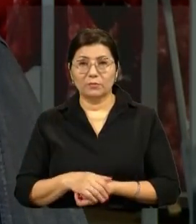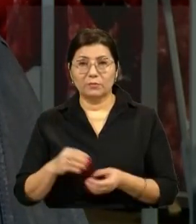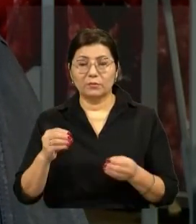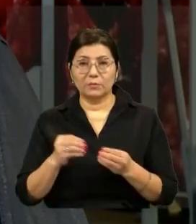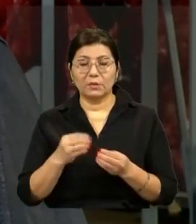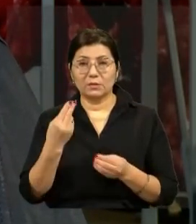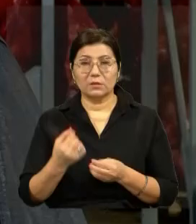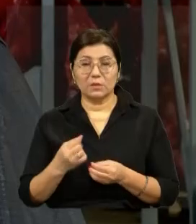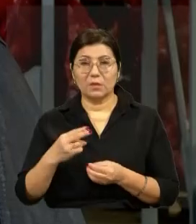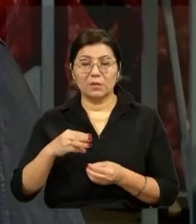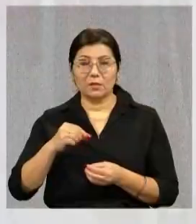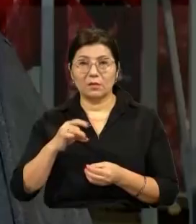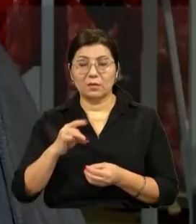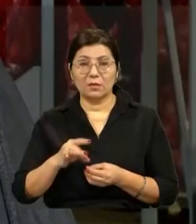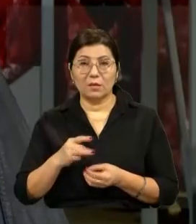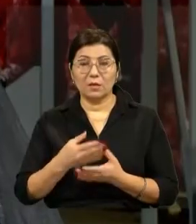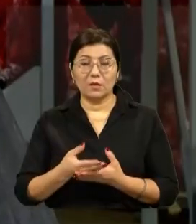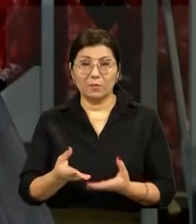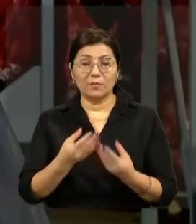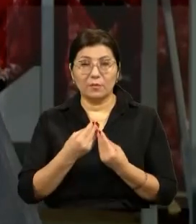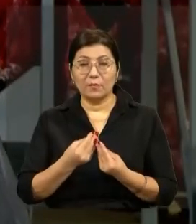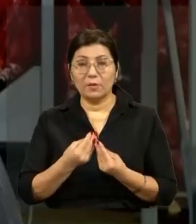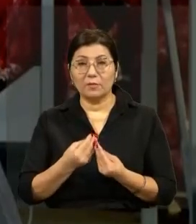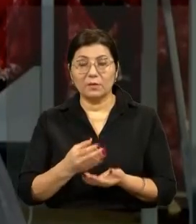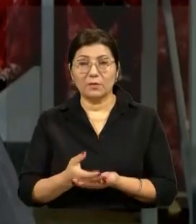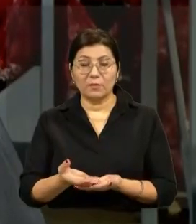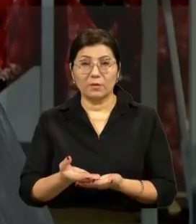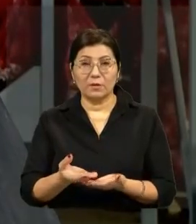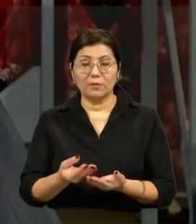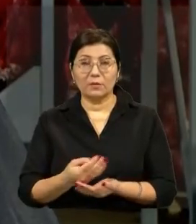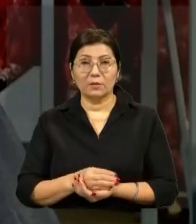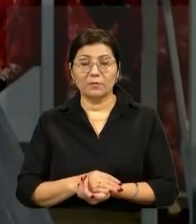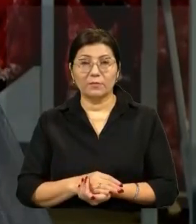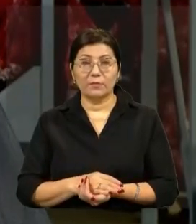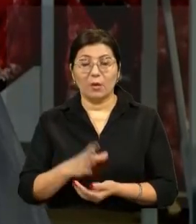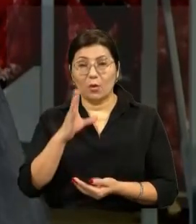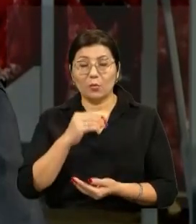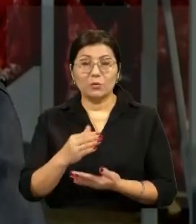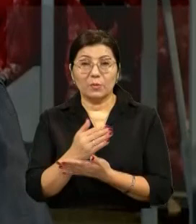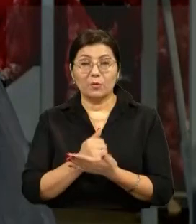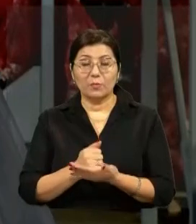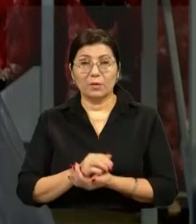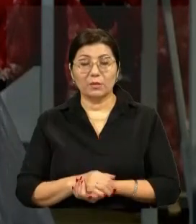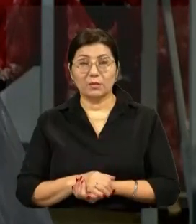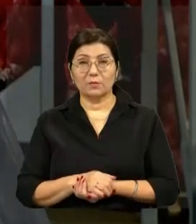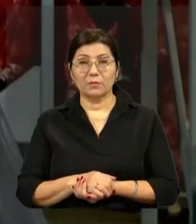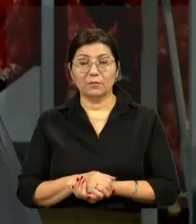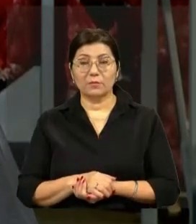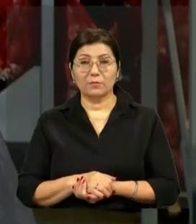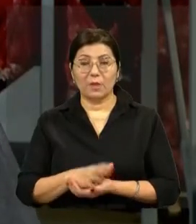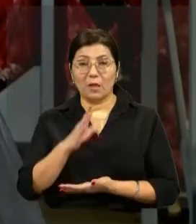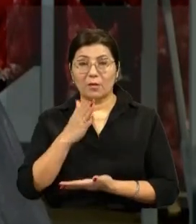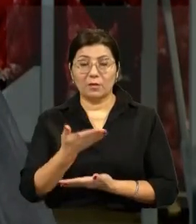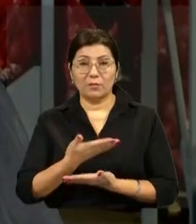центнеров с гектара мы взяли. Мы успели убрать, да, вот мы, правда, мы работали, вот какое-то время